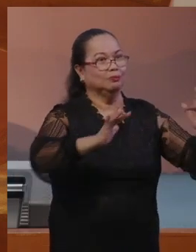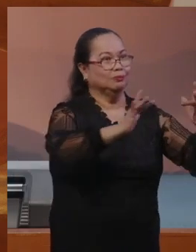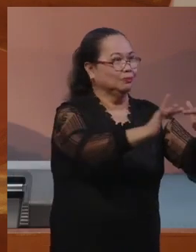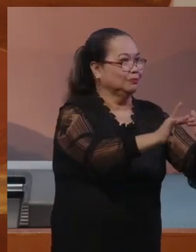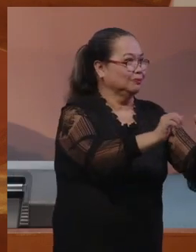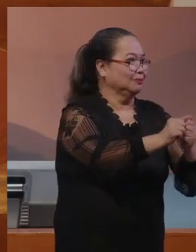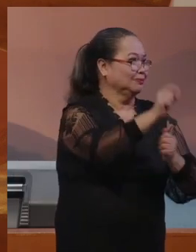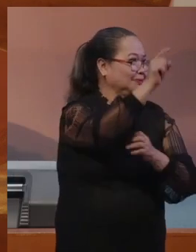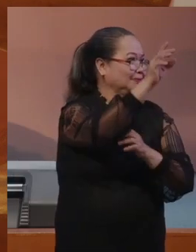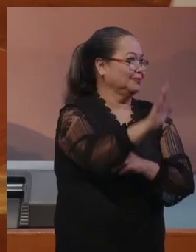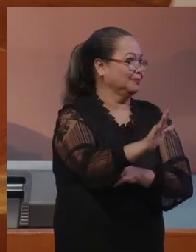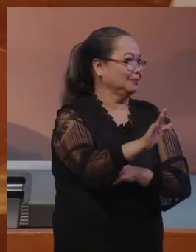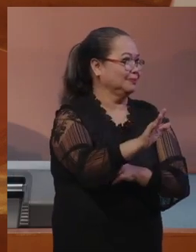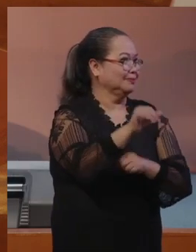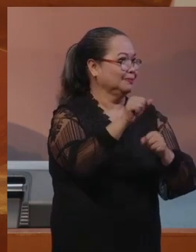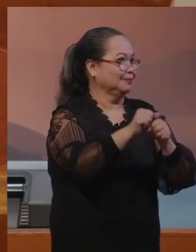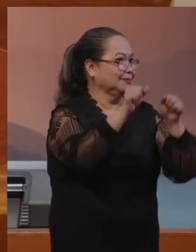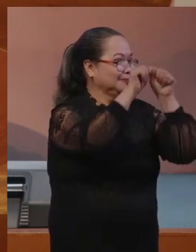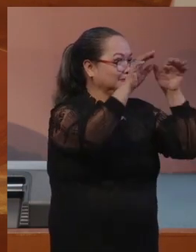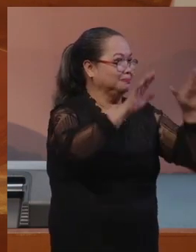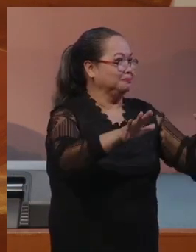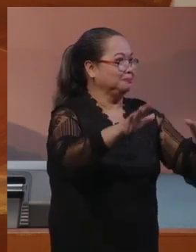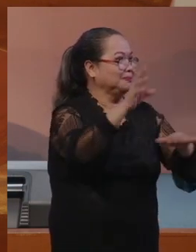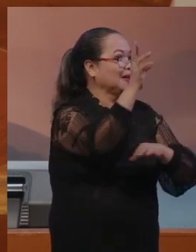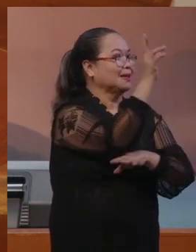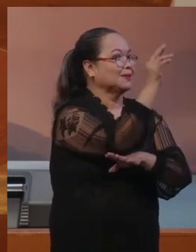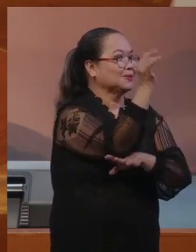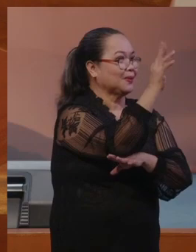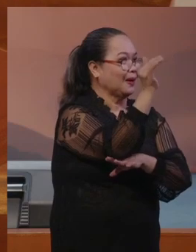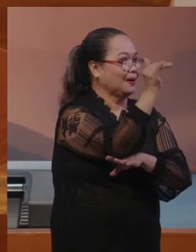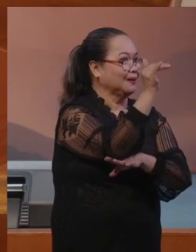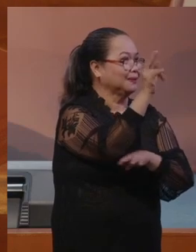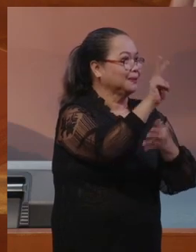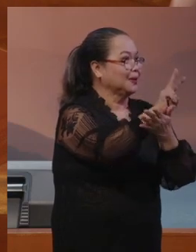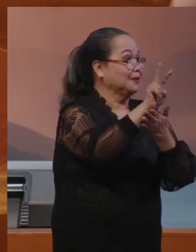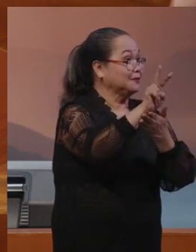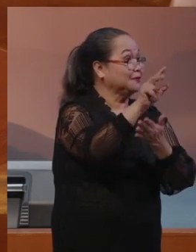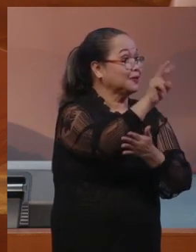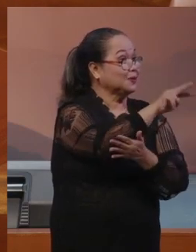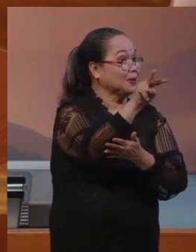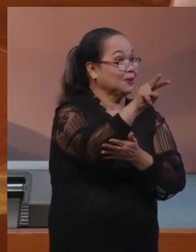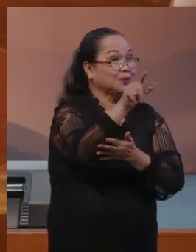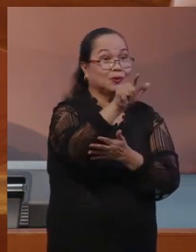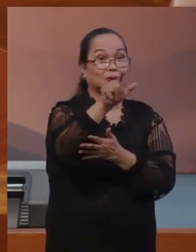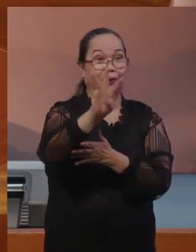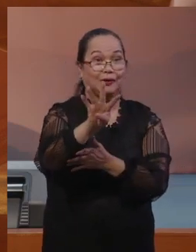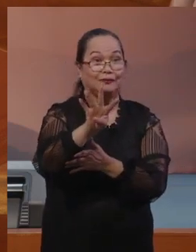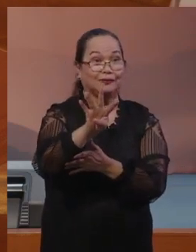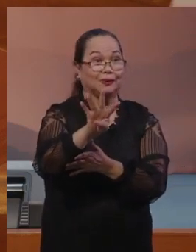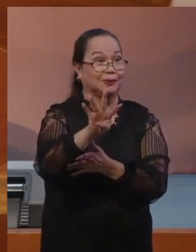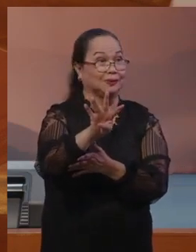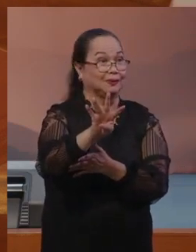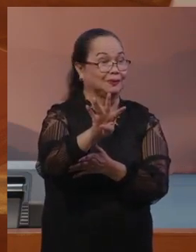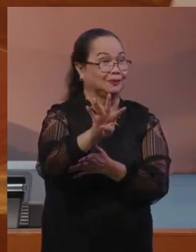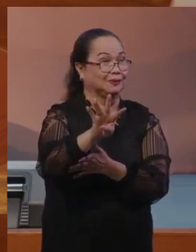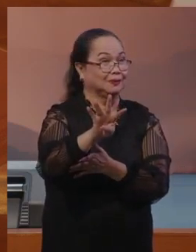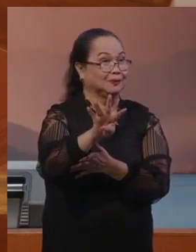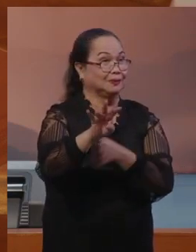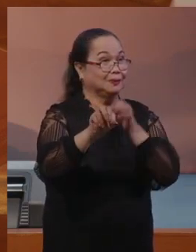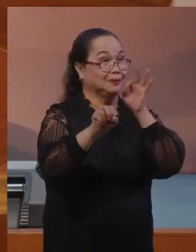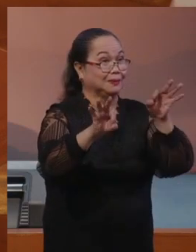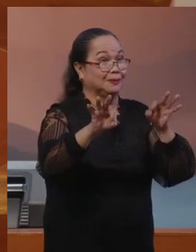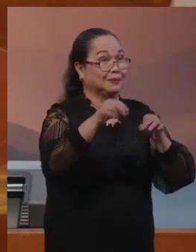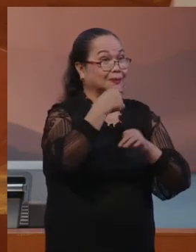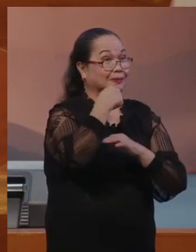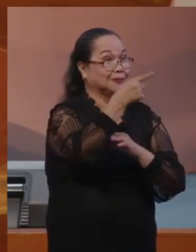Kaya makikita natin yung pagpapala kay Rahab. Verses 22 to 24. Kapag pumasok